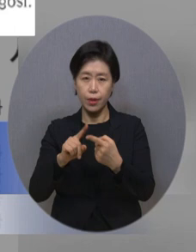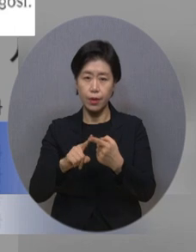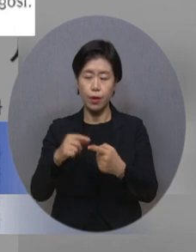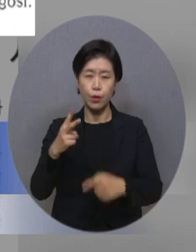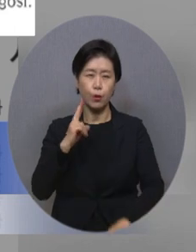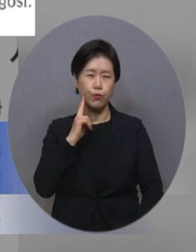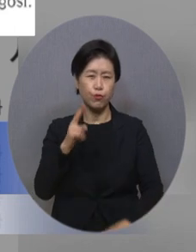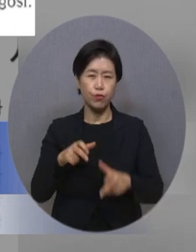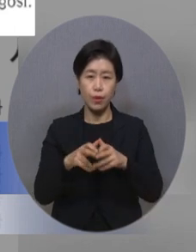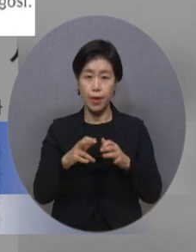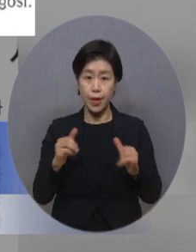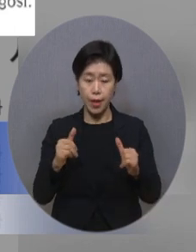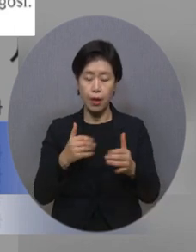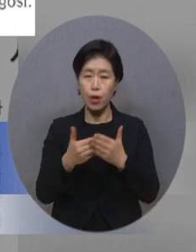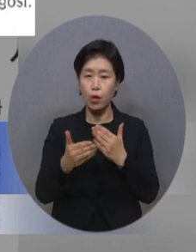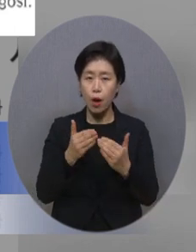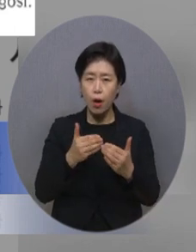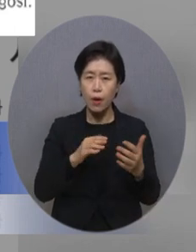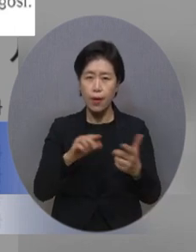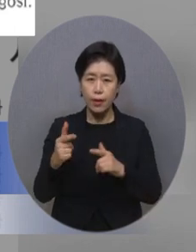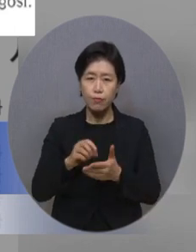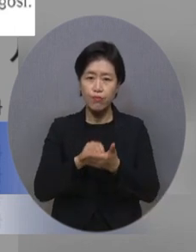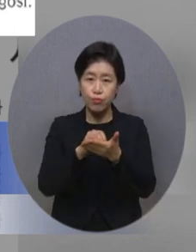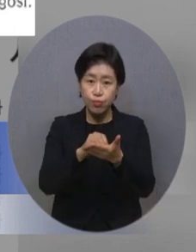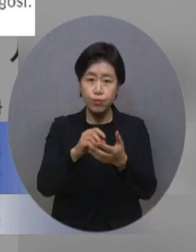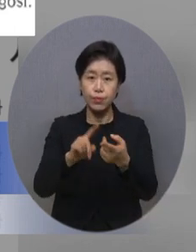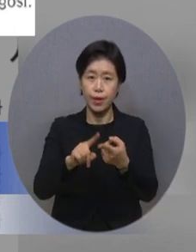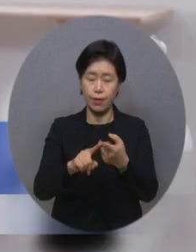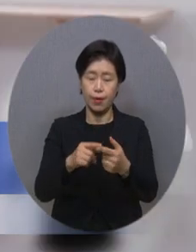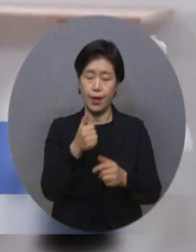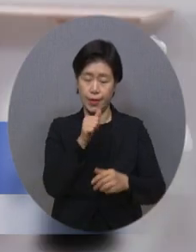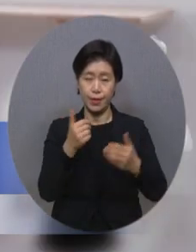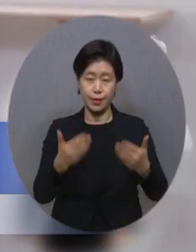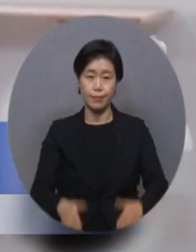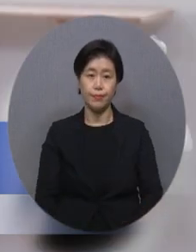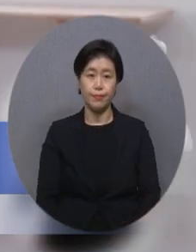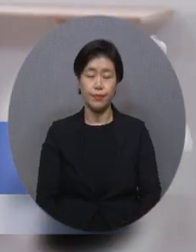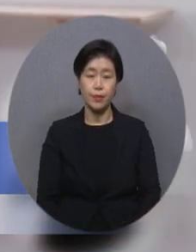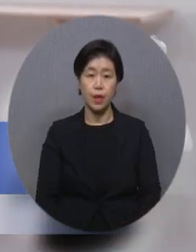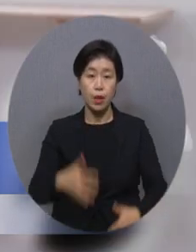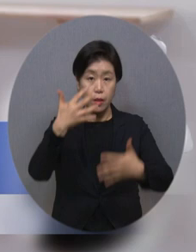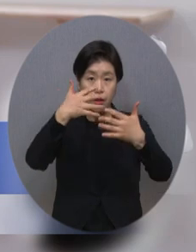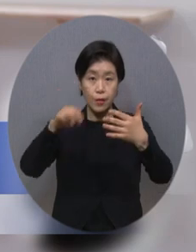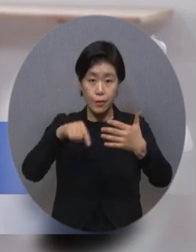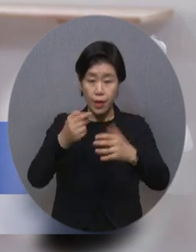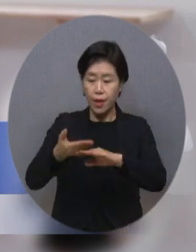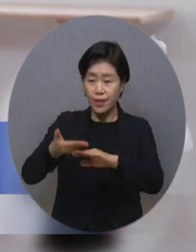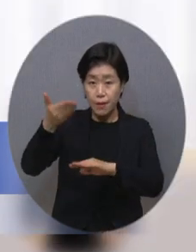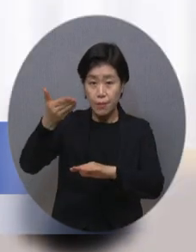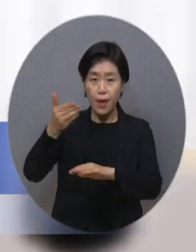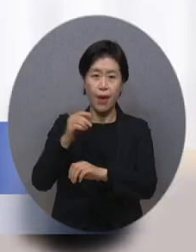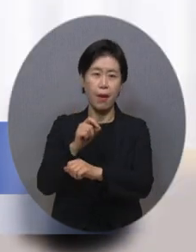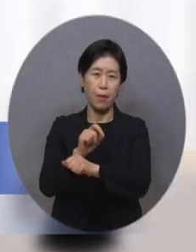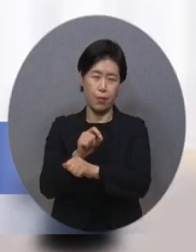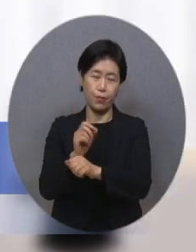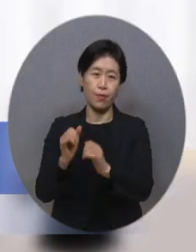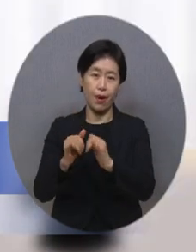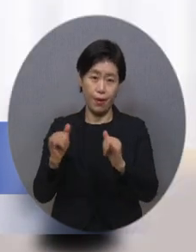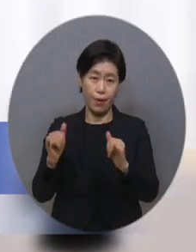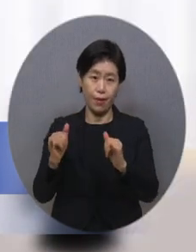경력 경쟁 채용 제도 등의 안내 정보 등을 담고 있습니다 또한 영상에서는 선배 공무원들이 출연해